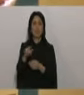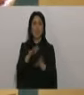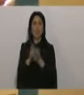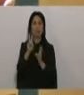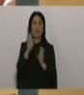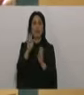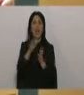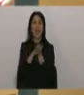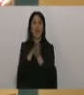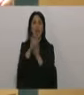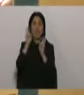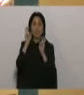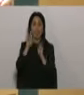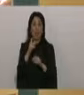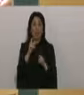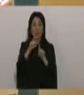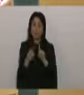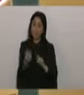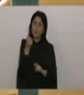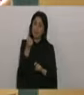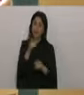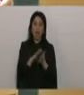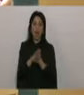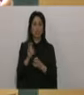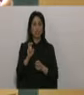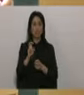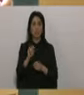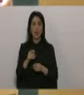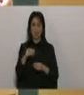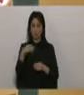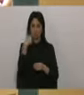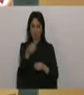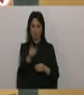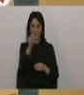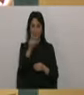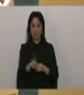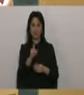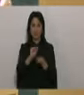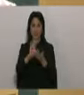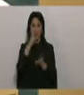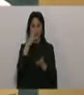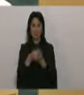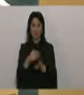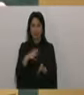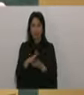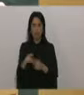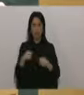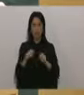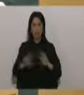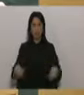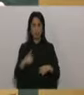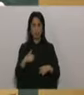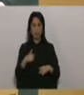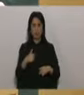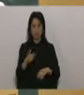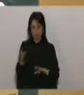ნიშნავს? ხარჯვა სიტყვას რო წარმოეკიდეთ გუშინ, ხარჯვა ნიშნავს, რომ მისე იმ ადამიანს, ვინც დააგროვა სახელმწიფოსთან ან მის